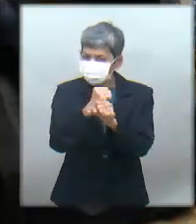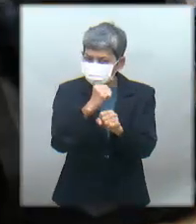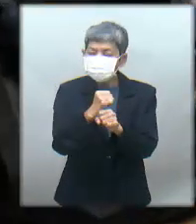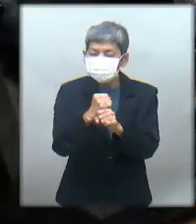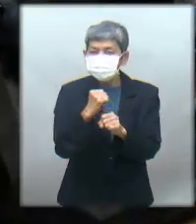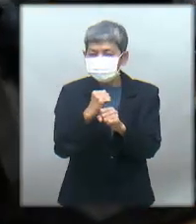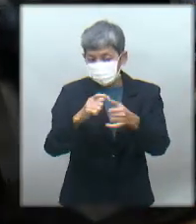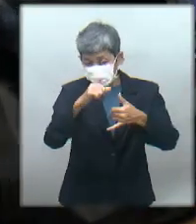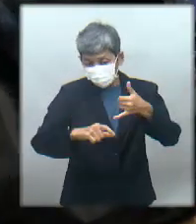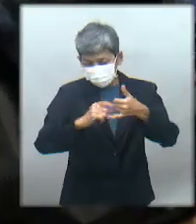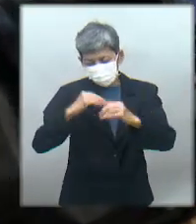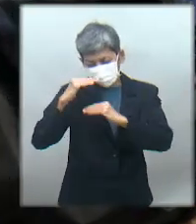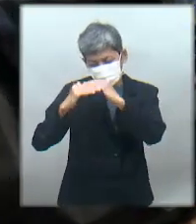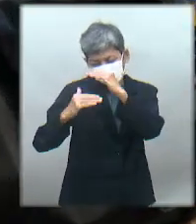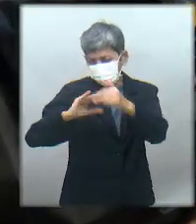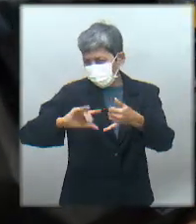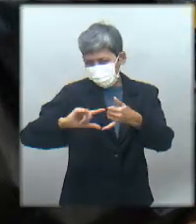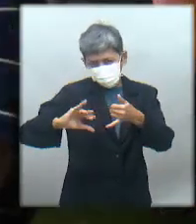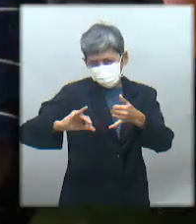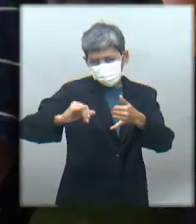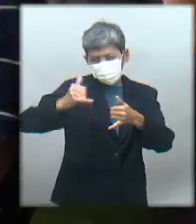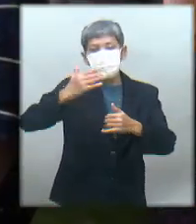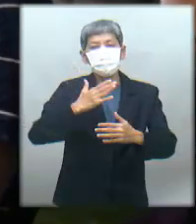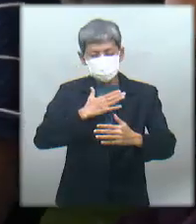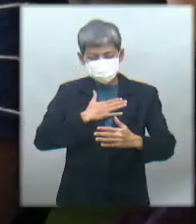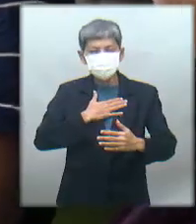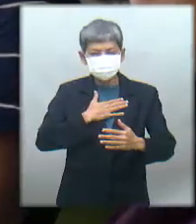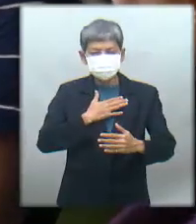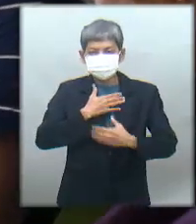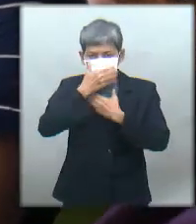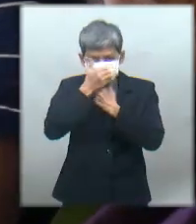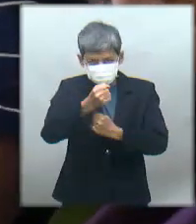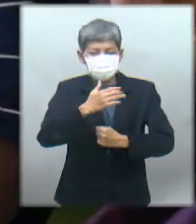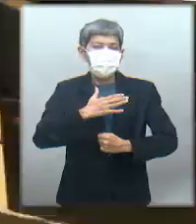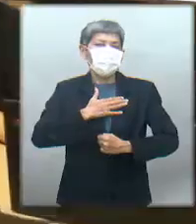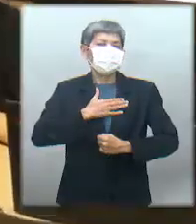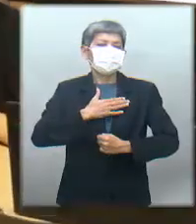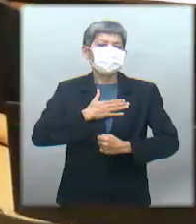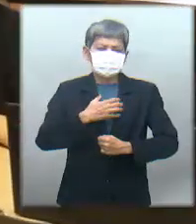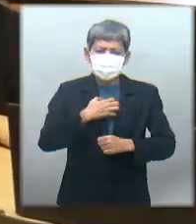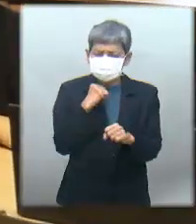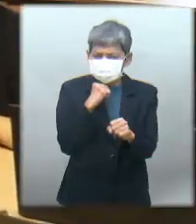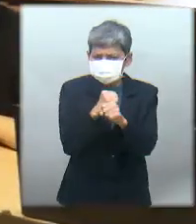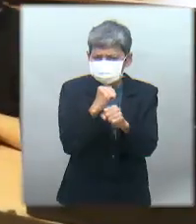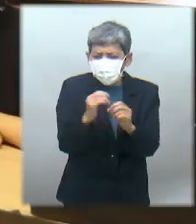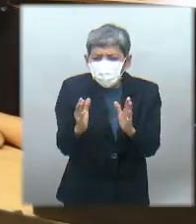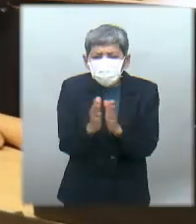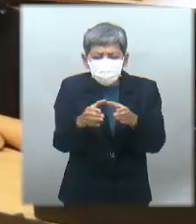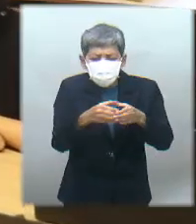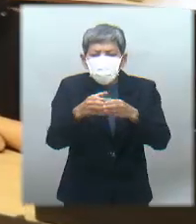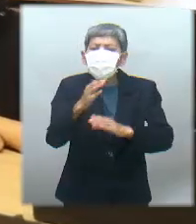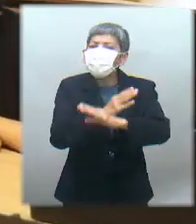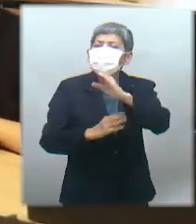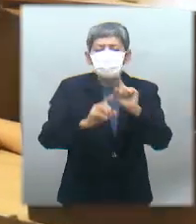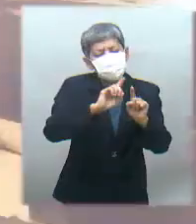็พัฒนาเสิมทัษะให้เข้ากบยุคปัจจุบนนี้ด้วยผมกเลยตรงกับความสนใจสวตัอยู่แล้วที่อยากจะทำงานร่วมกับกลมคนพิ